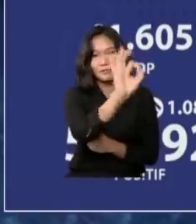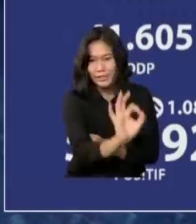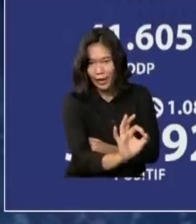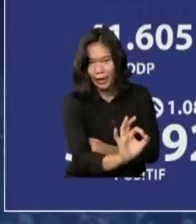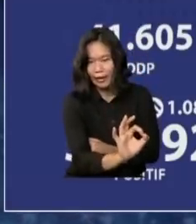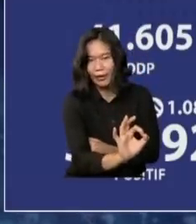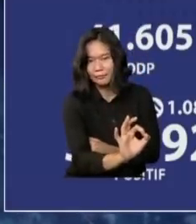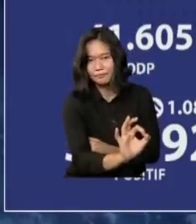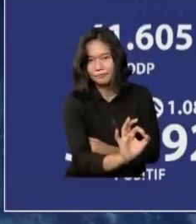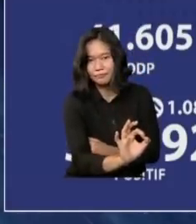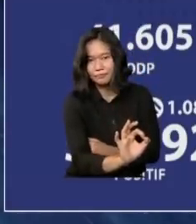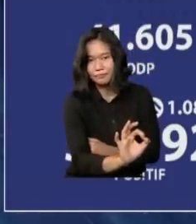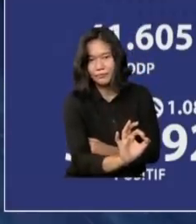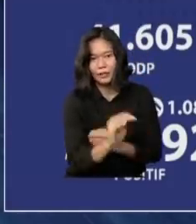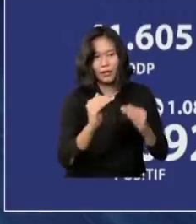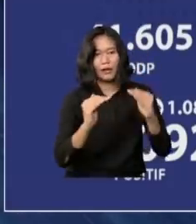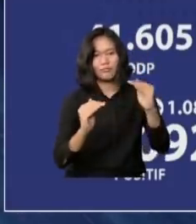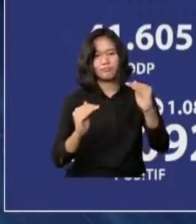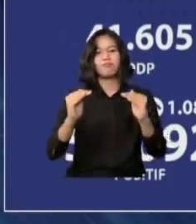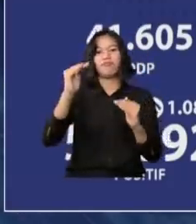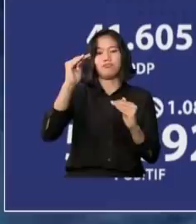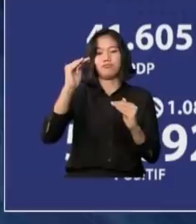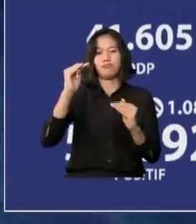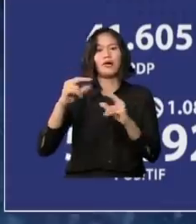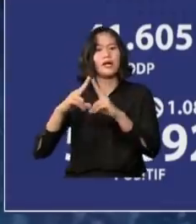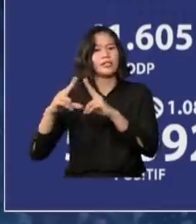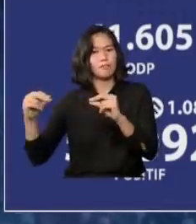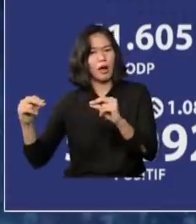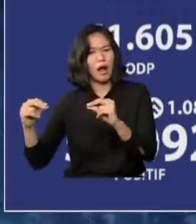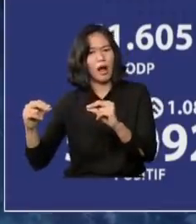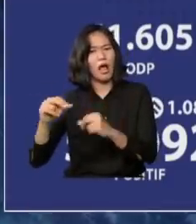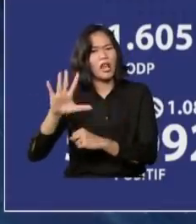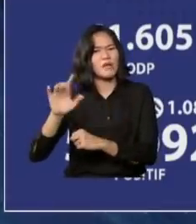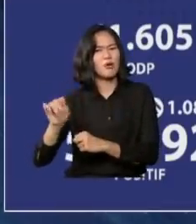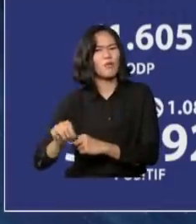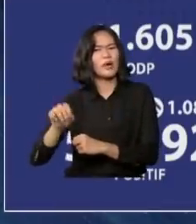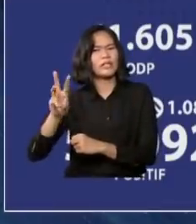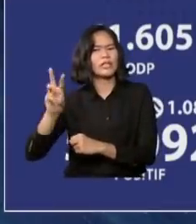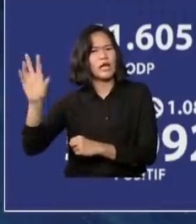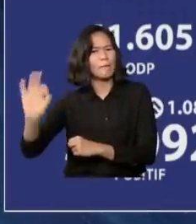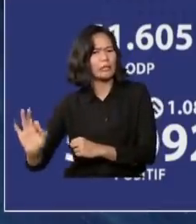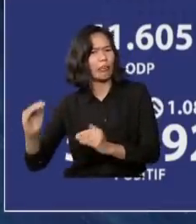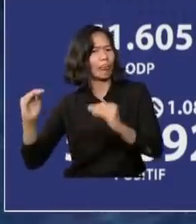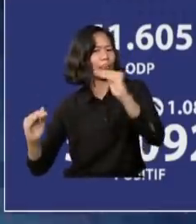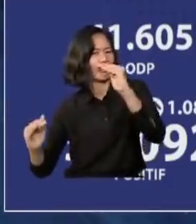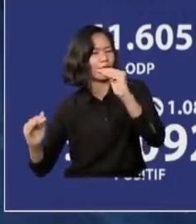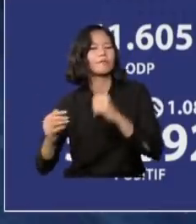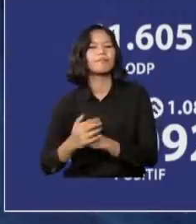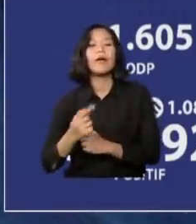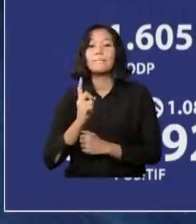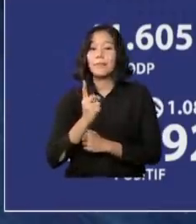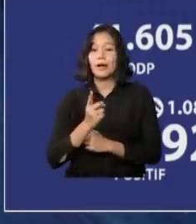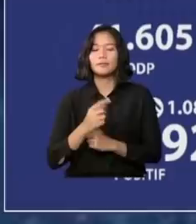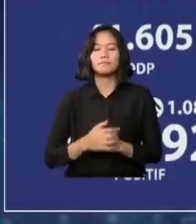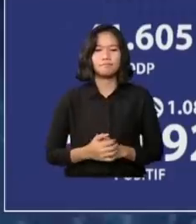5.15%. Ini lebih rendah dibanding dengan Jepang yang angkanya 5.33%. Bahkan